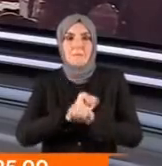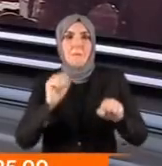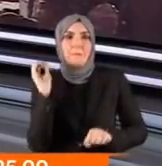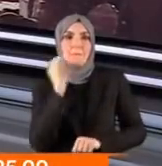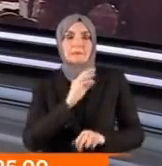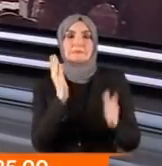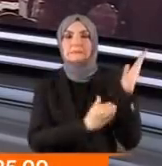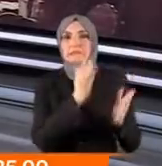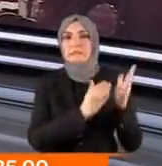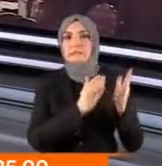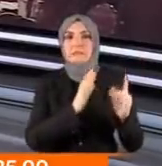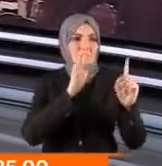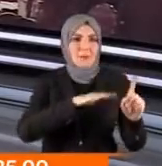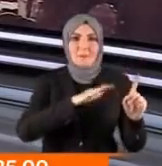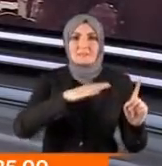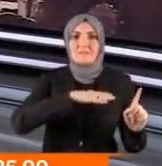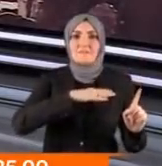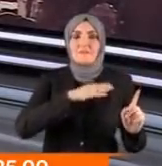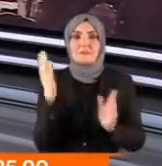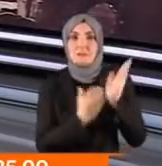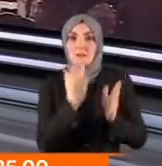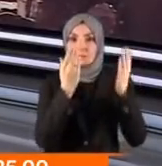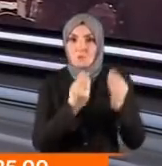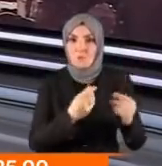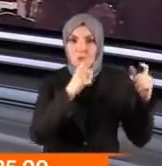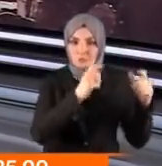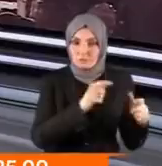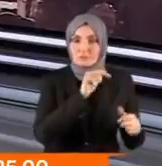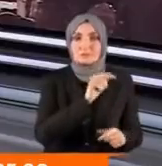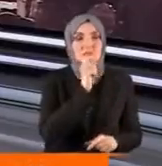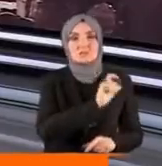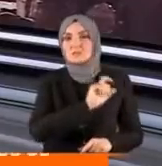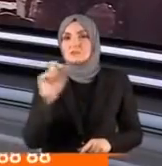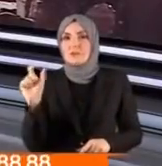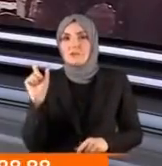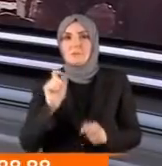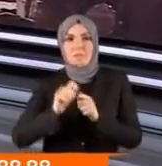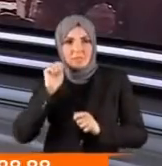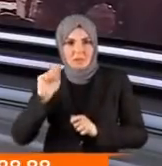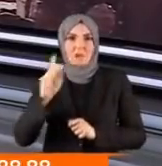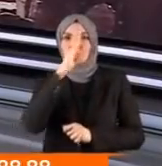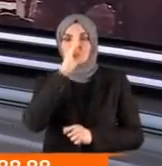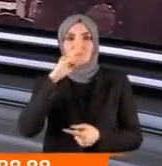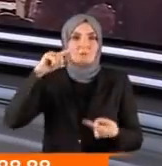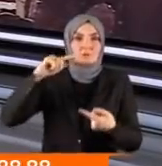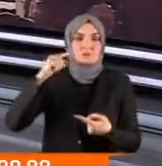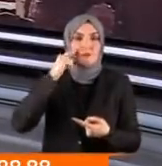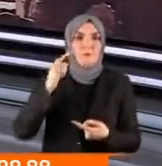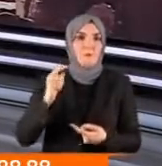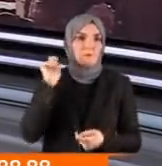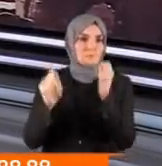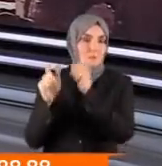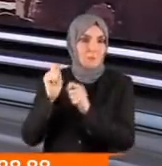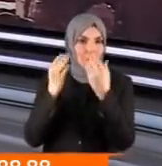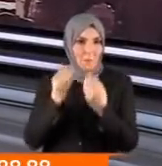saldırıya uğrayan cemaat ishal polisine taş ve cam şişelerle karşılık verdi ortalık Savaş alanına döndü 200'den